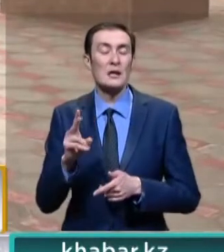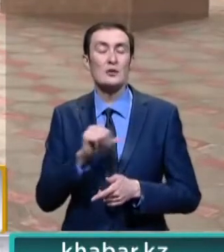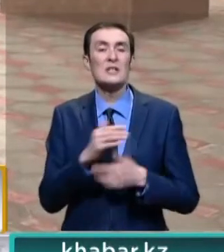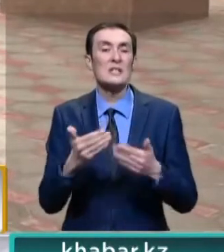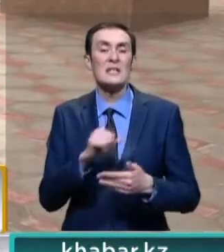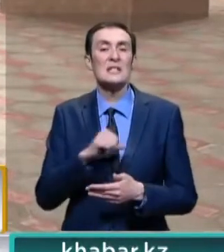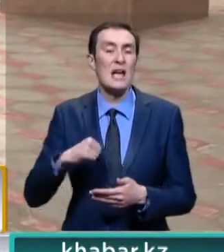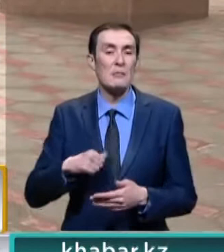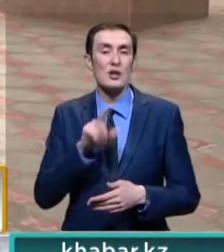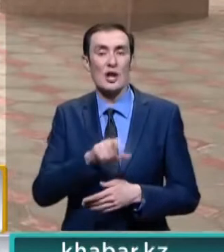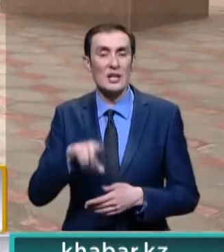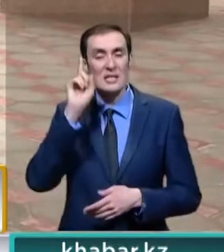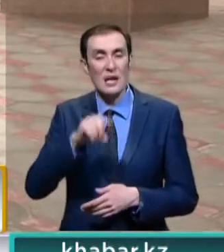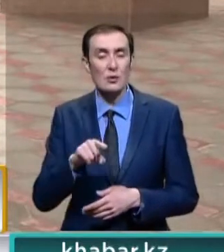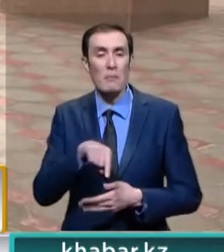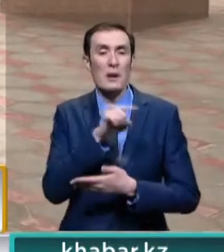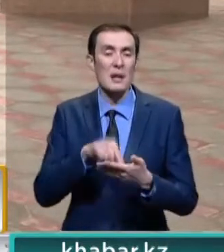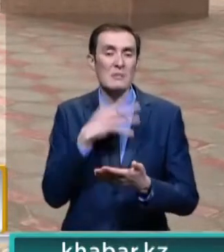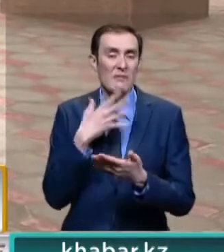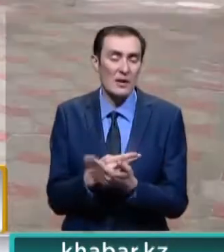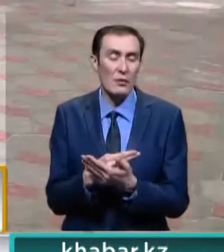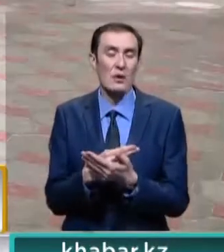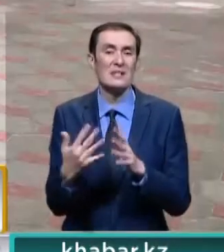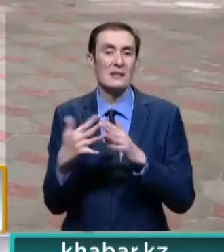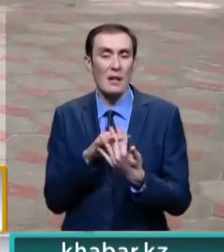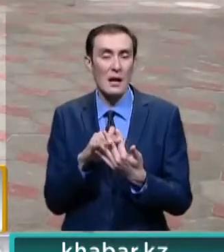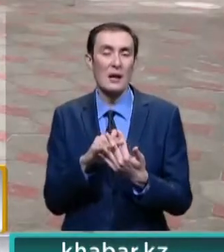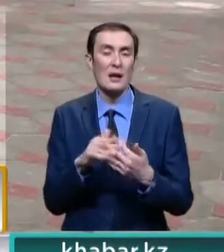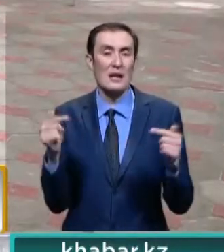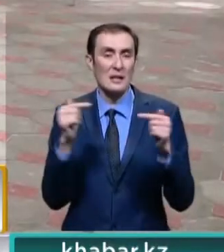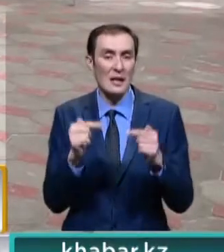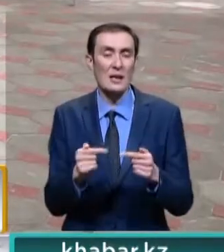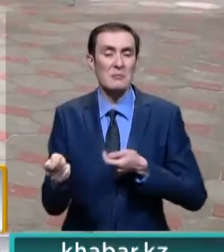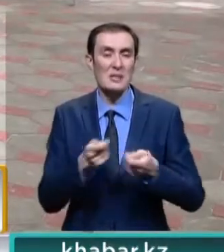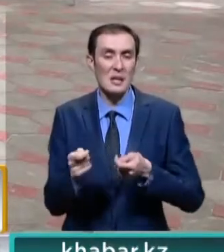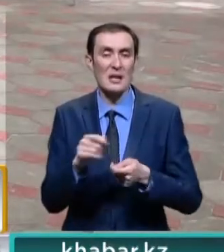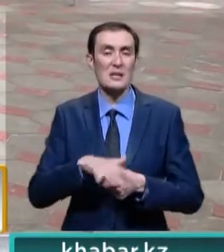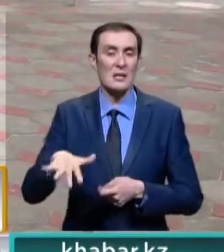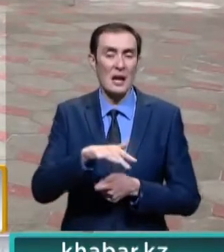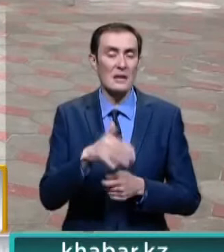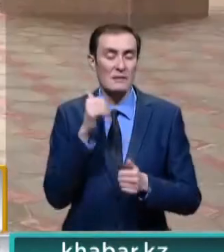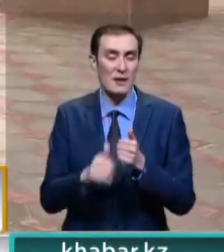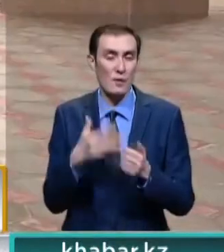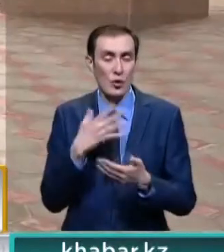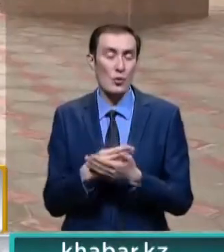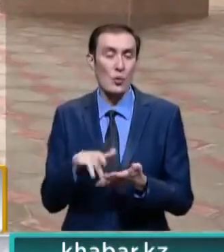гражданам знать проблемы, насущные проблемы конкретной административно-территориальной единицы,